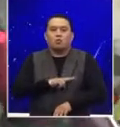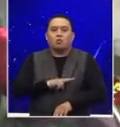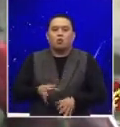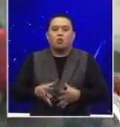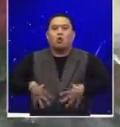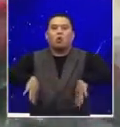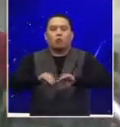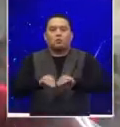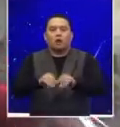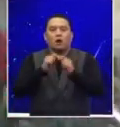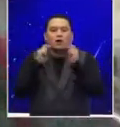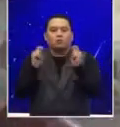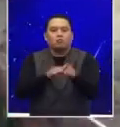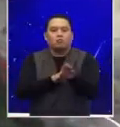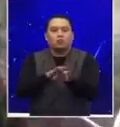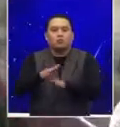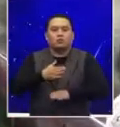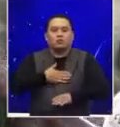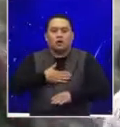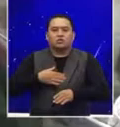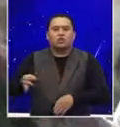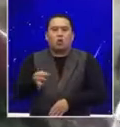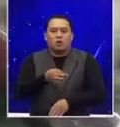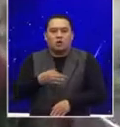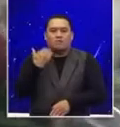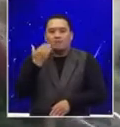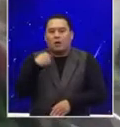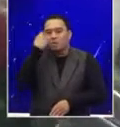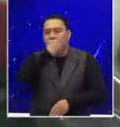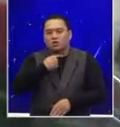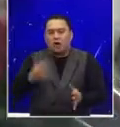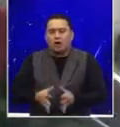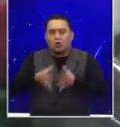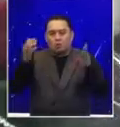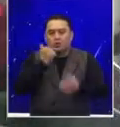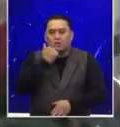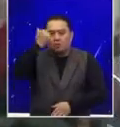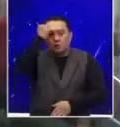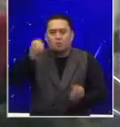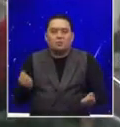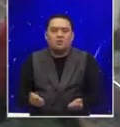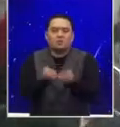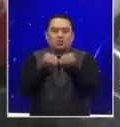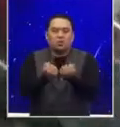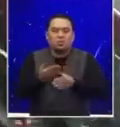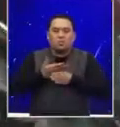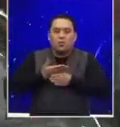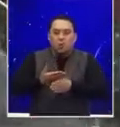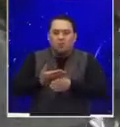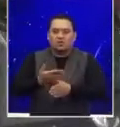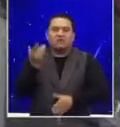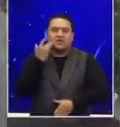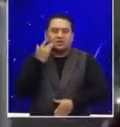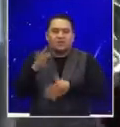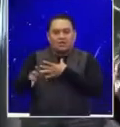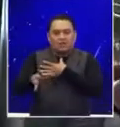это грамоты, это полностью нашей области. Вам лично огромное спасибо за поддержку, за помощь. Вы всегда